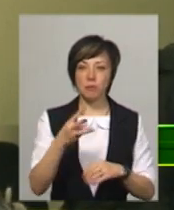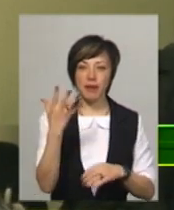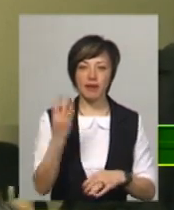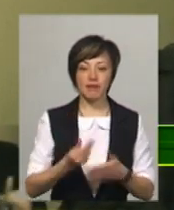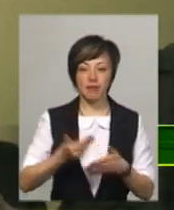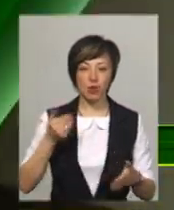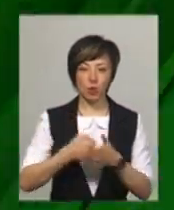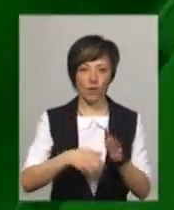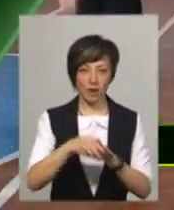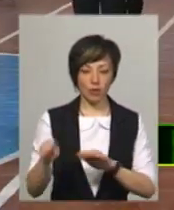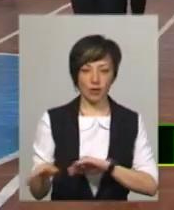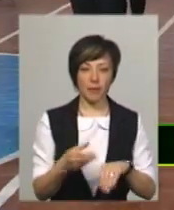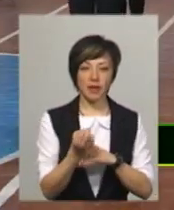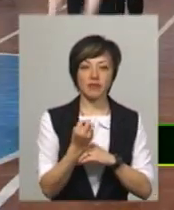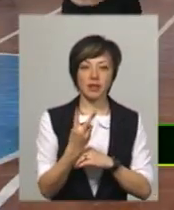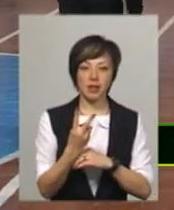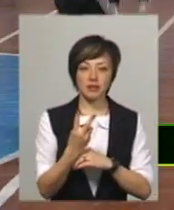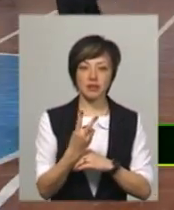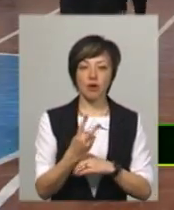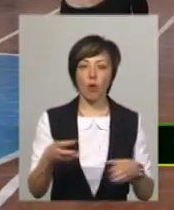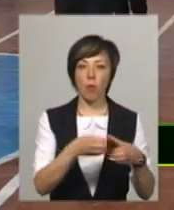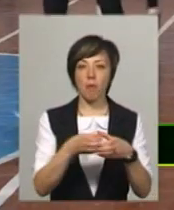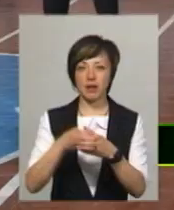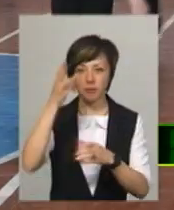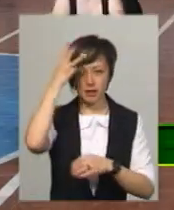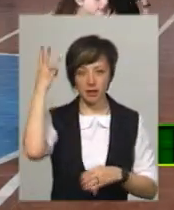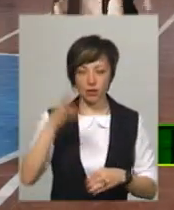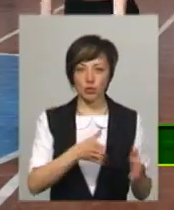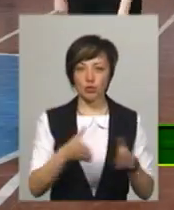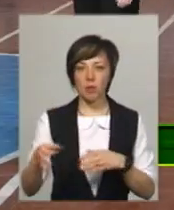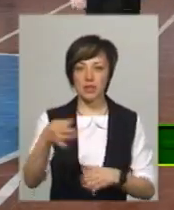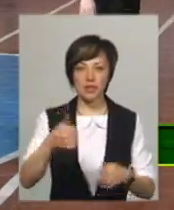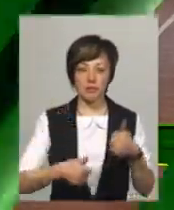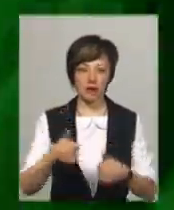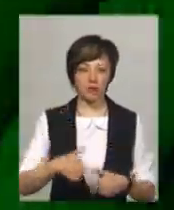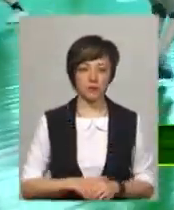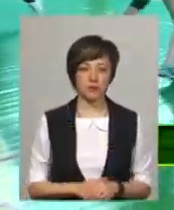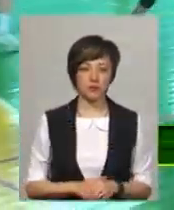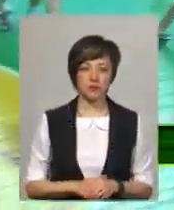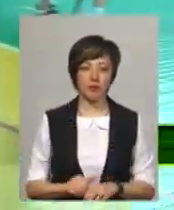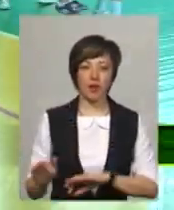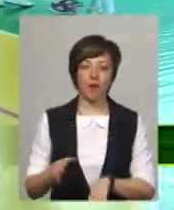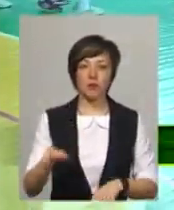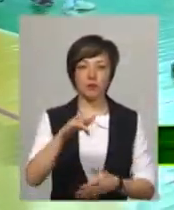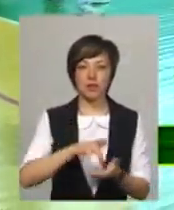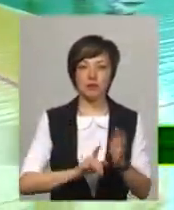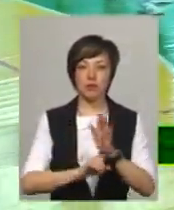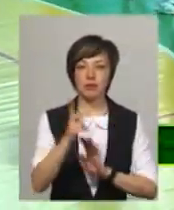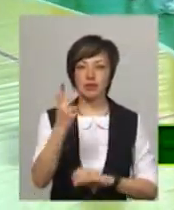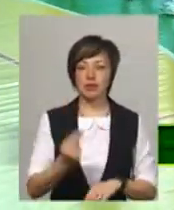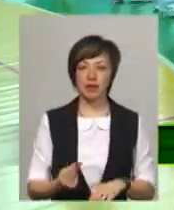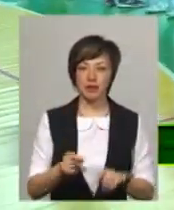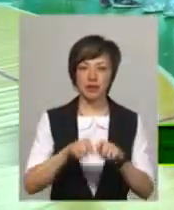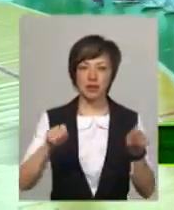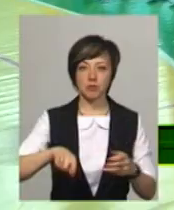днів до виборів. 12 черлідингових команд Хмельниччини готуються до обласних змагань. В обласному центрі стартував триденний